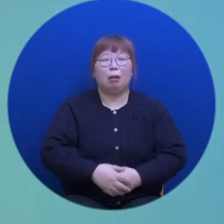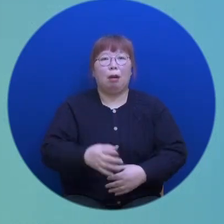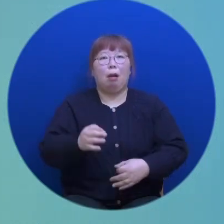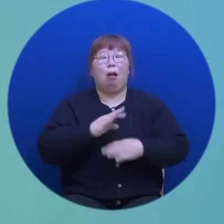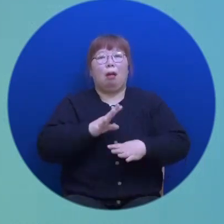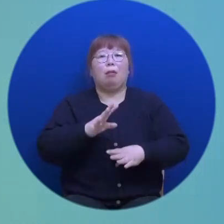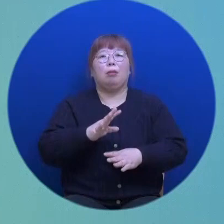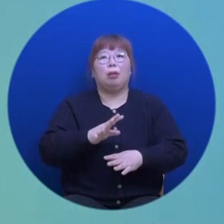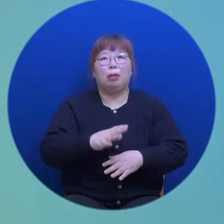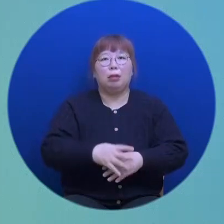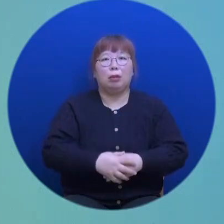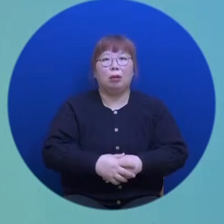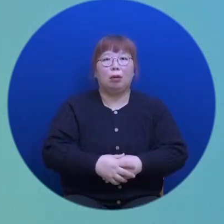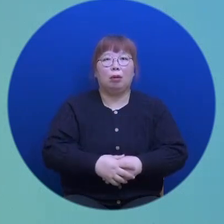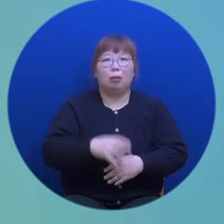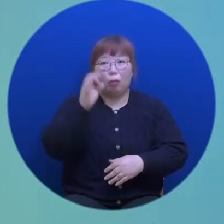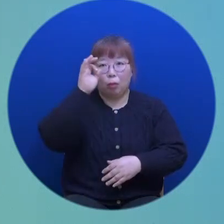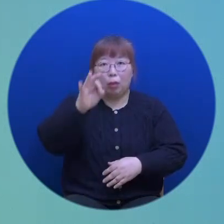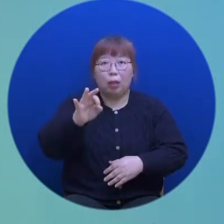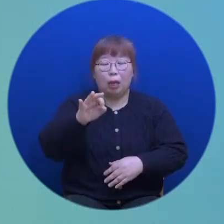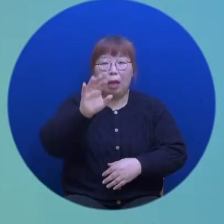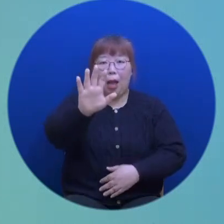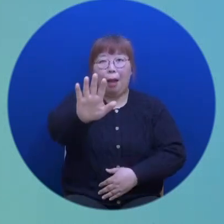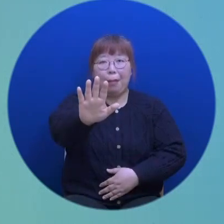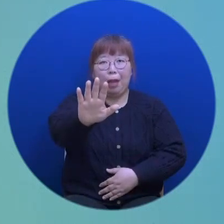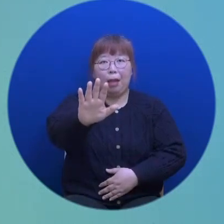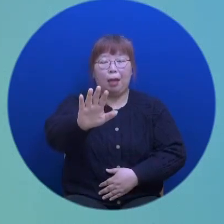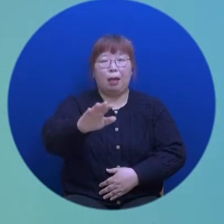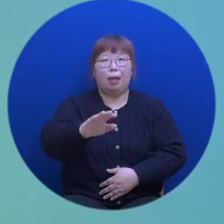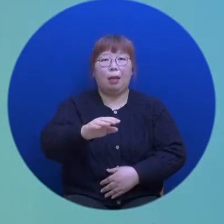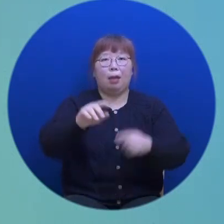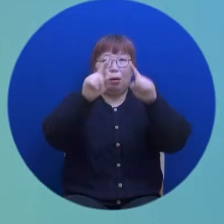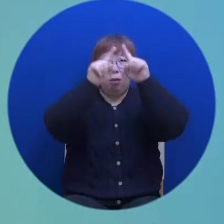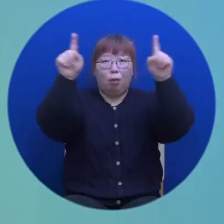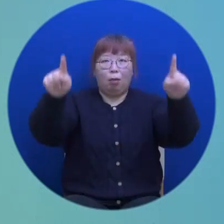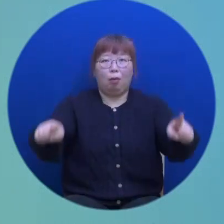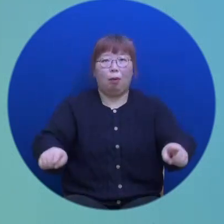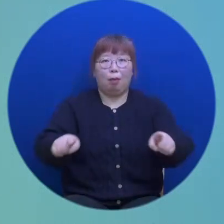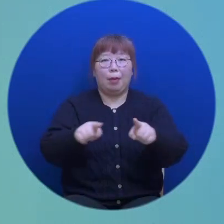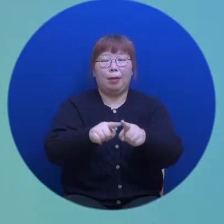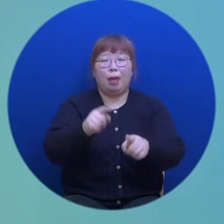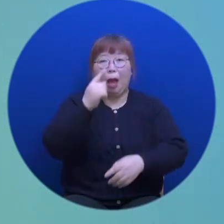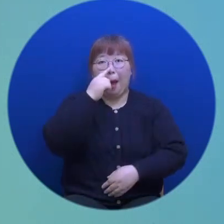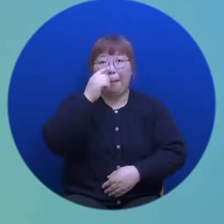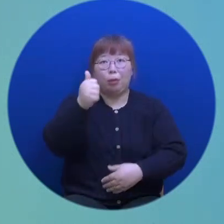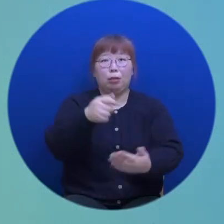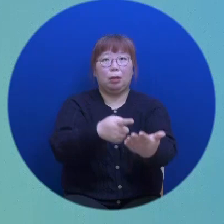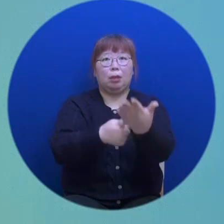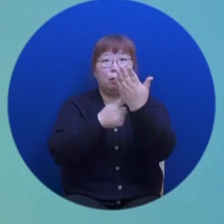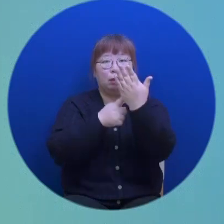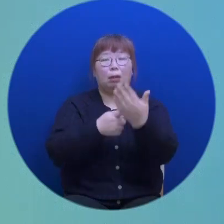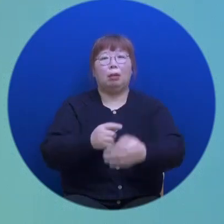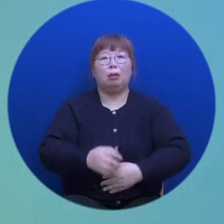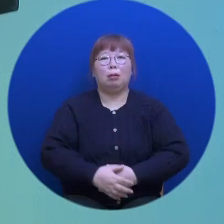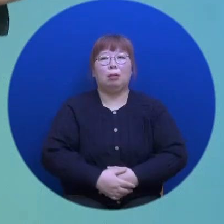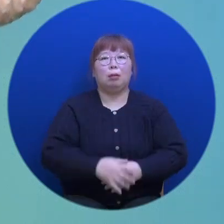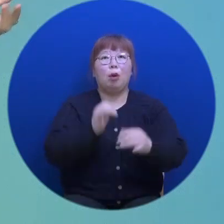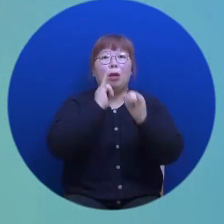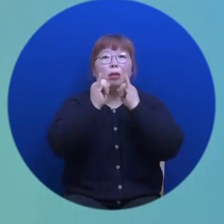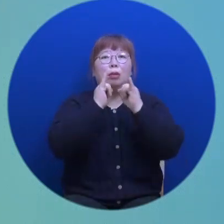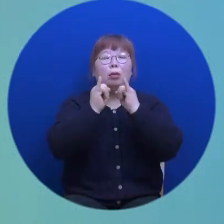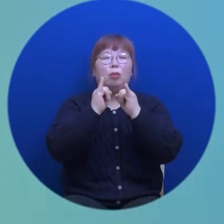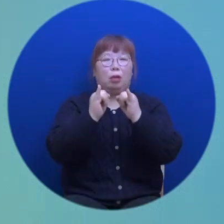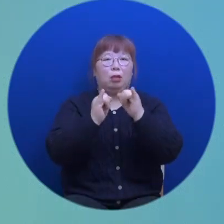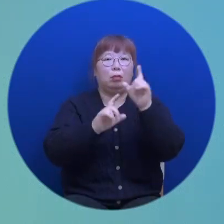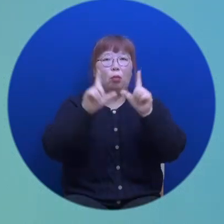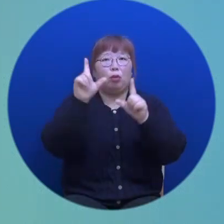놀라서 보니까 앞에 그 스크린에, 그 화면에 자기 아버지가 인터뷰하는